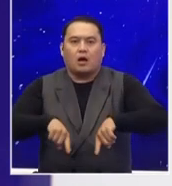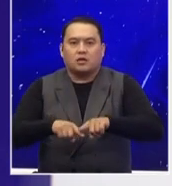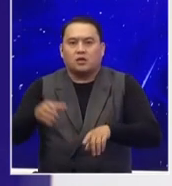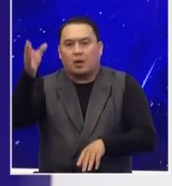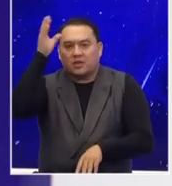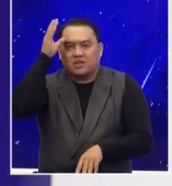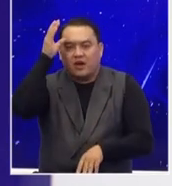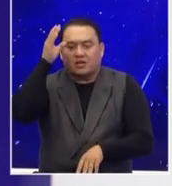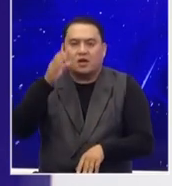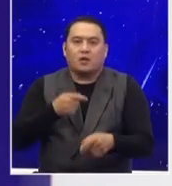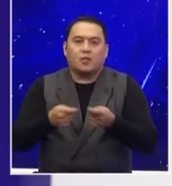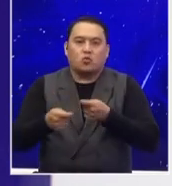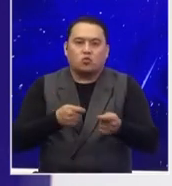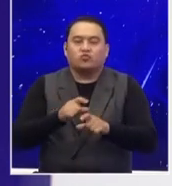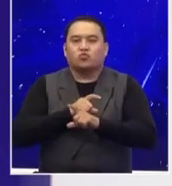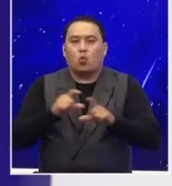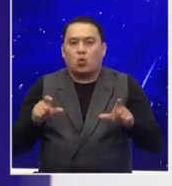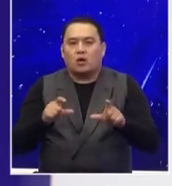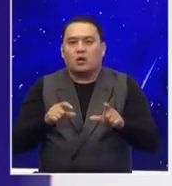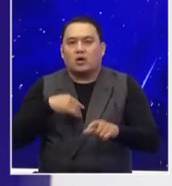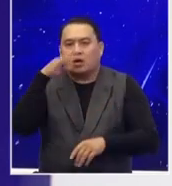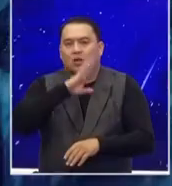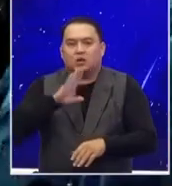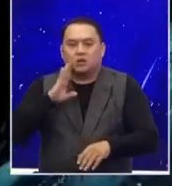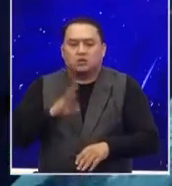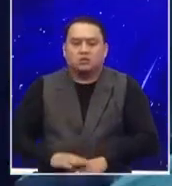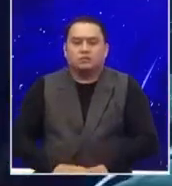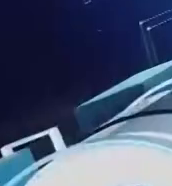образования, администрацией школ и родительскими комитетами.